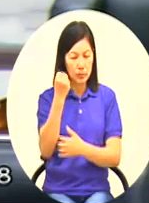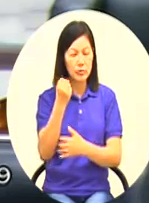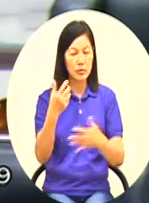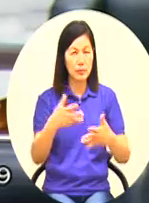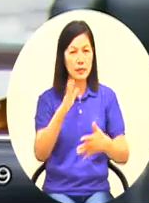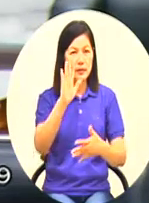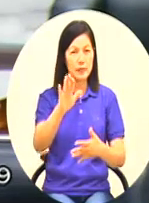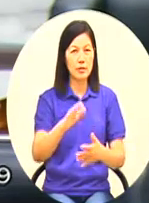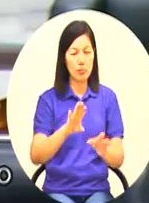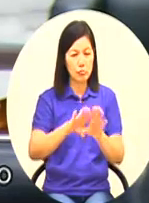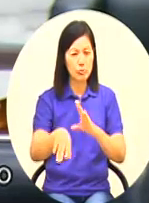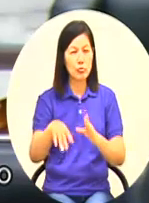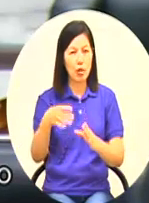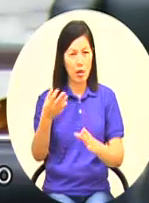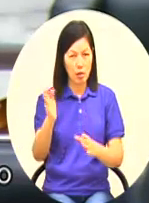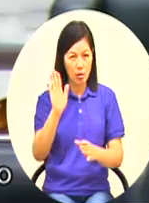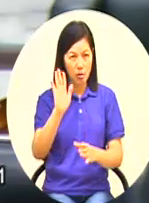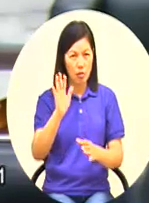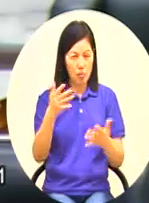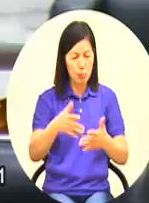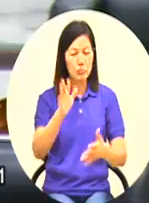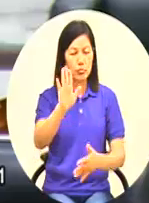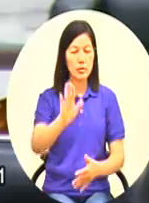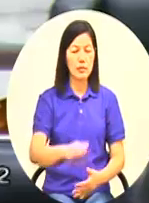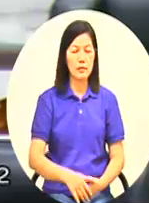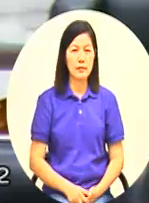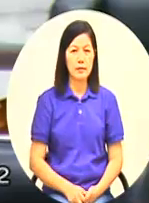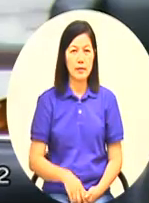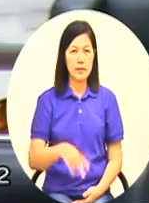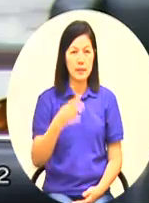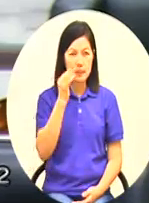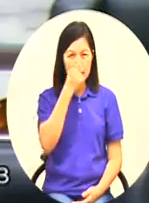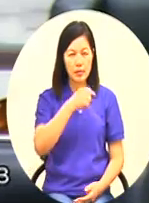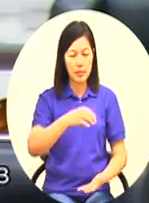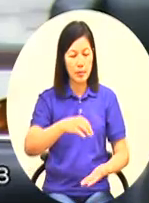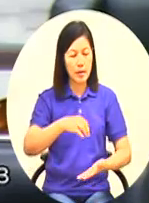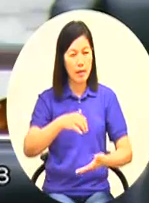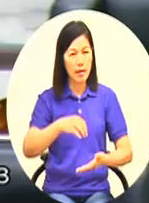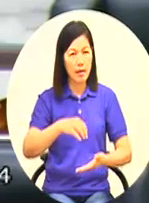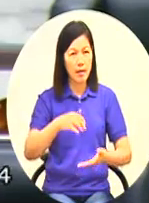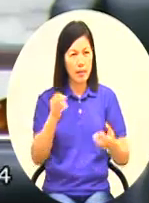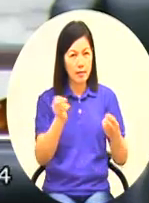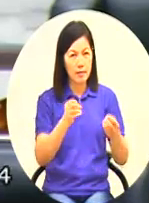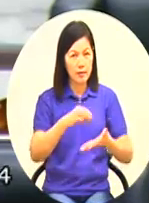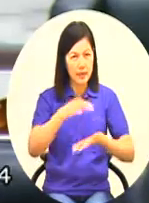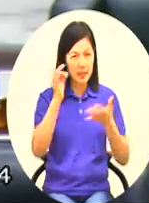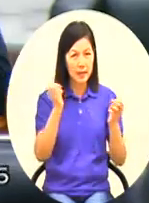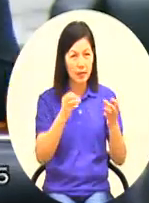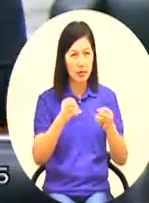以特别提出来哦，来讨论一下。来，我们播放。